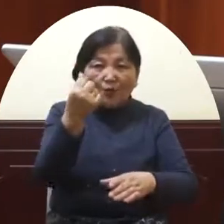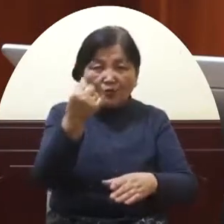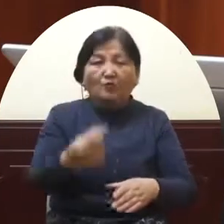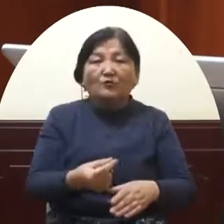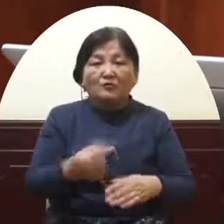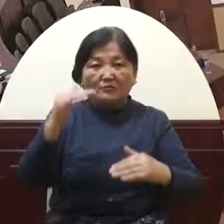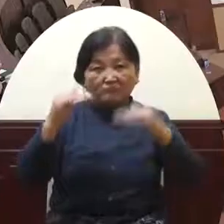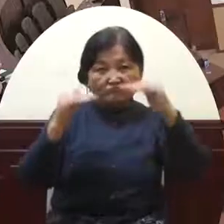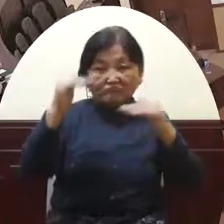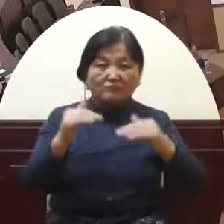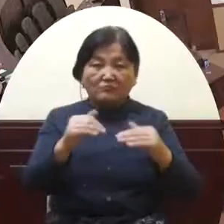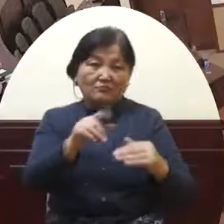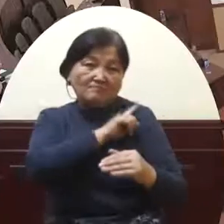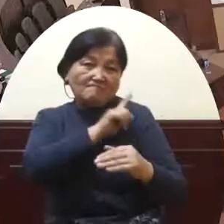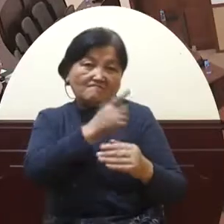явдал.